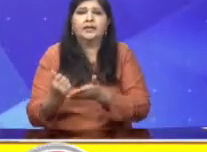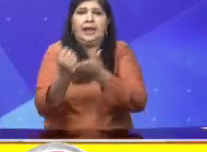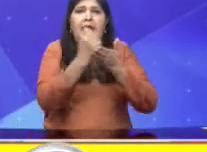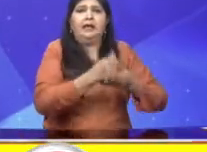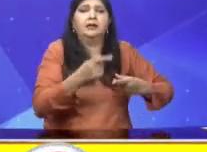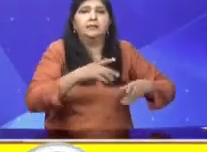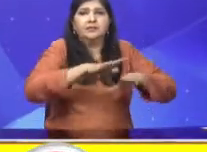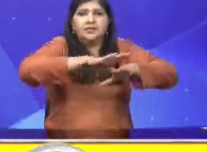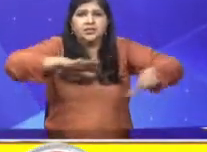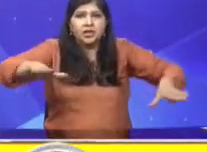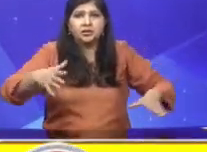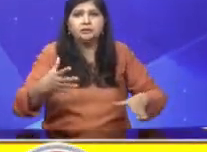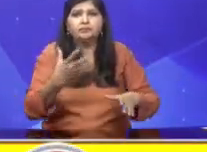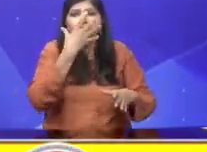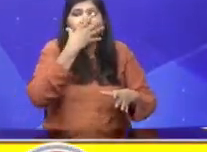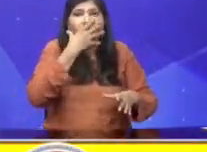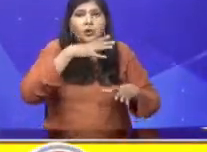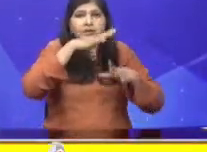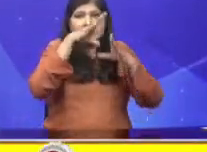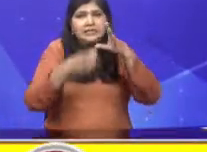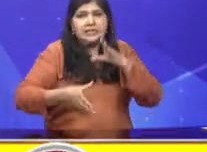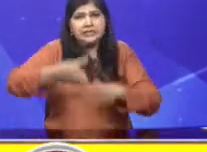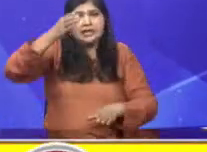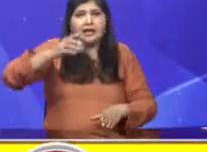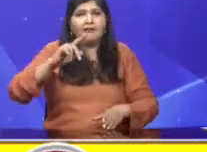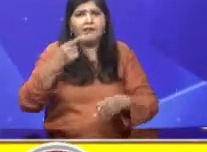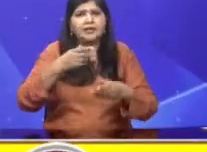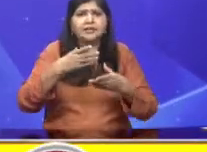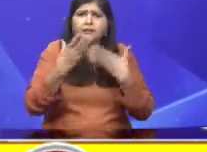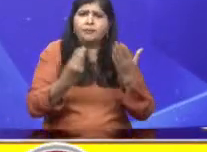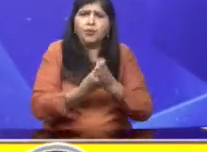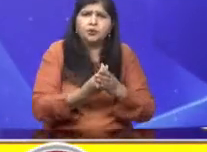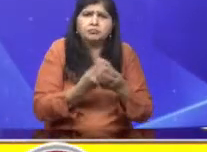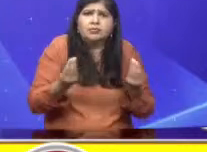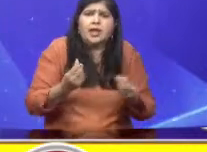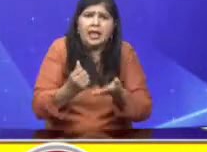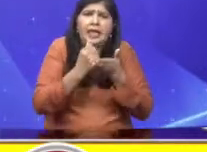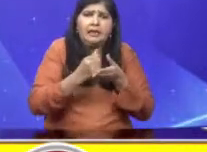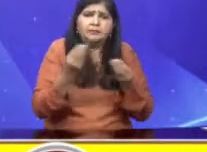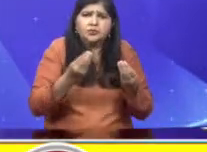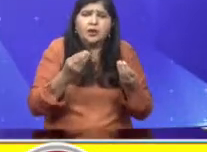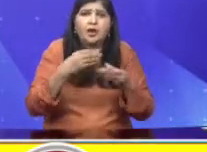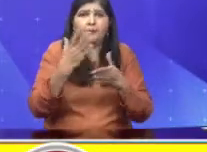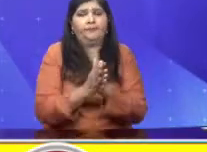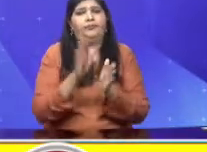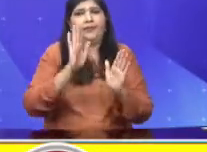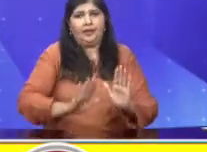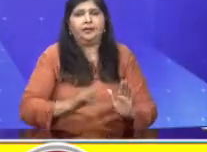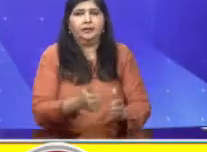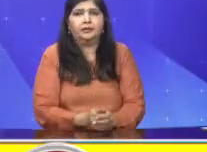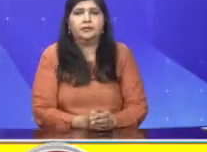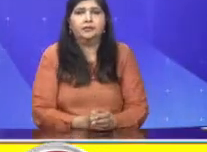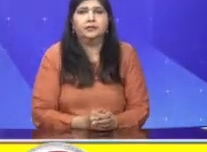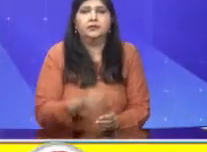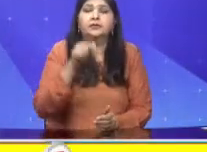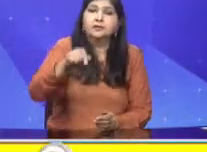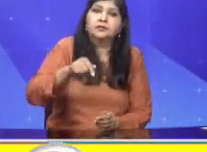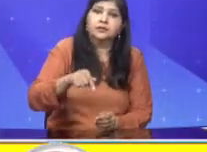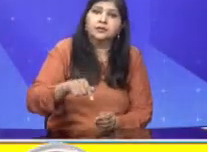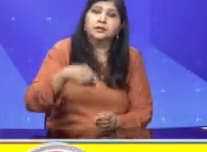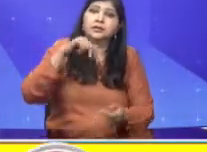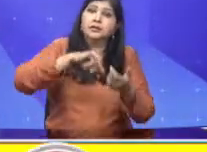स्ट्रेचर, ऑक्सिजन सिलिंडर, फर्स्टेट बॉक्स जैसी कई चीजों की ववस्ता है। साथियों